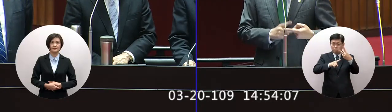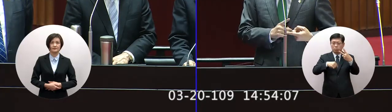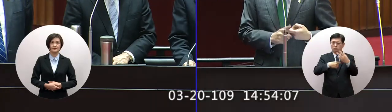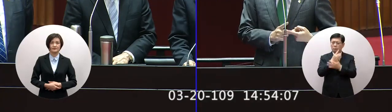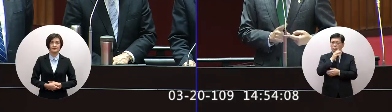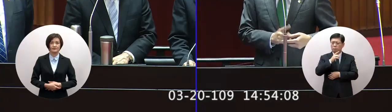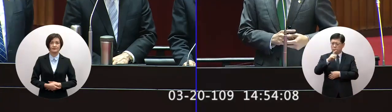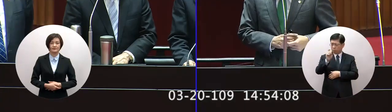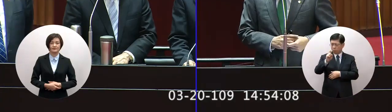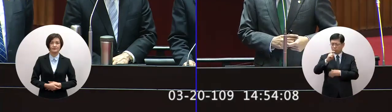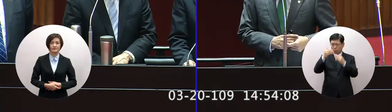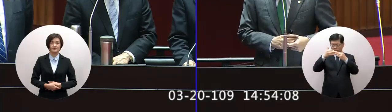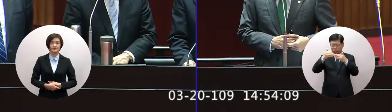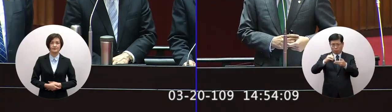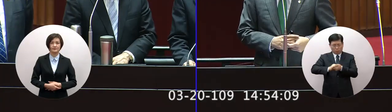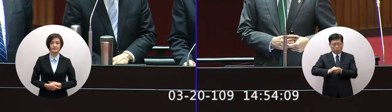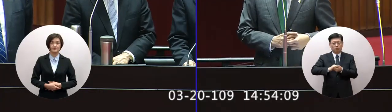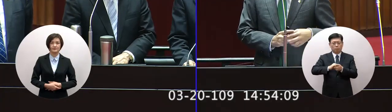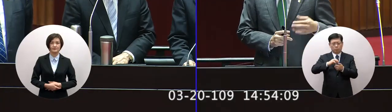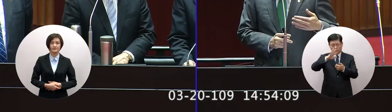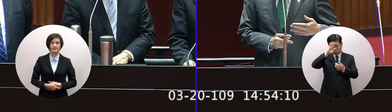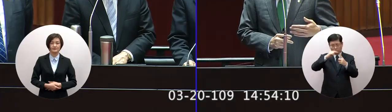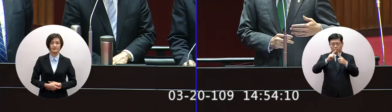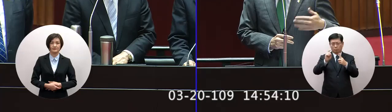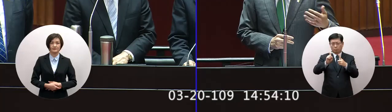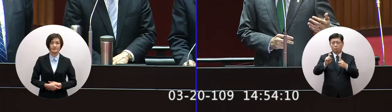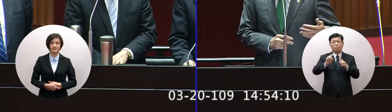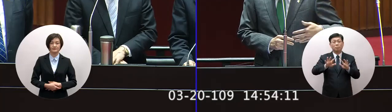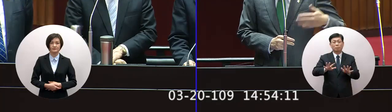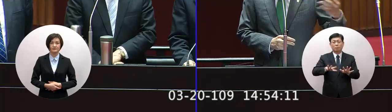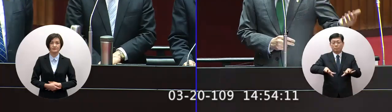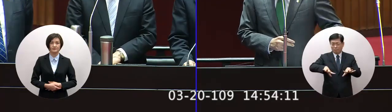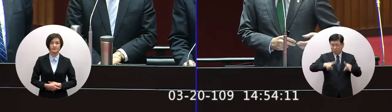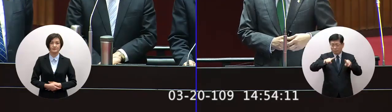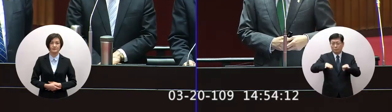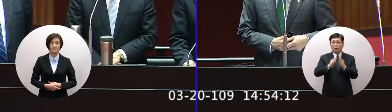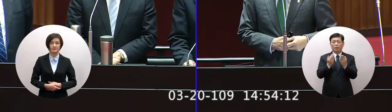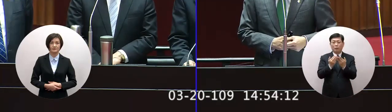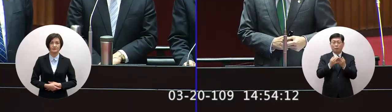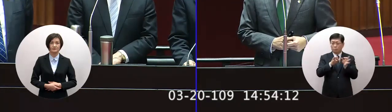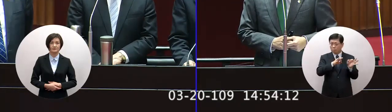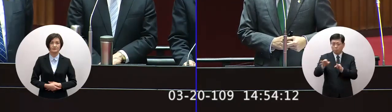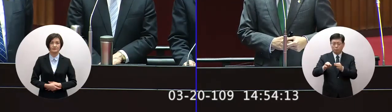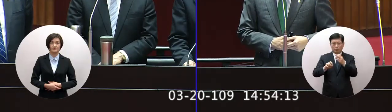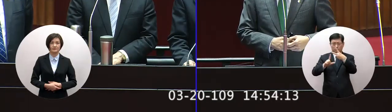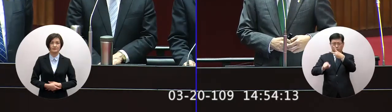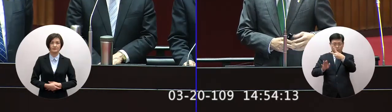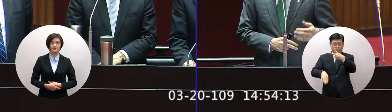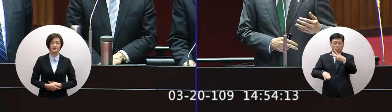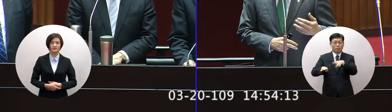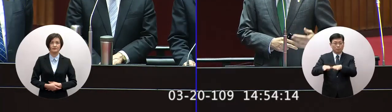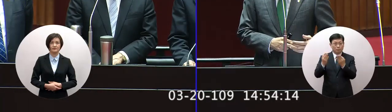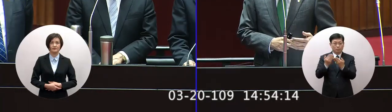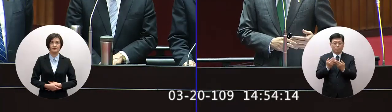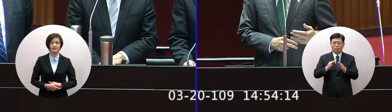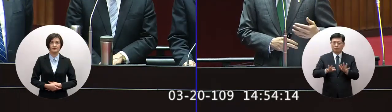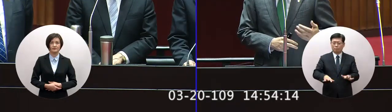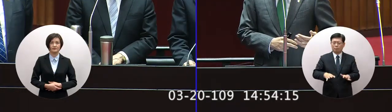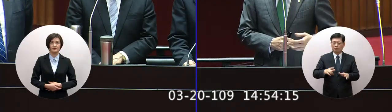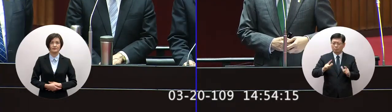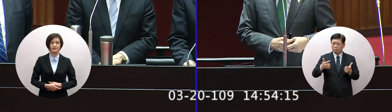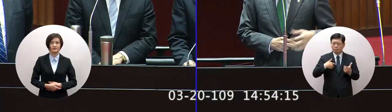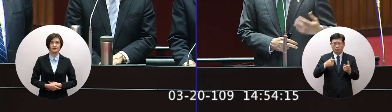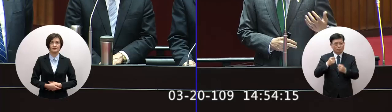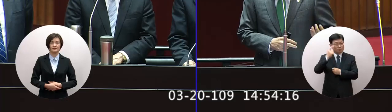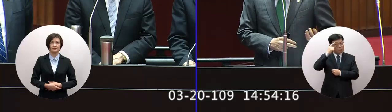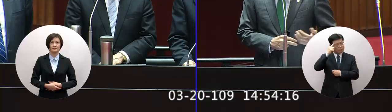候只有10个确诊案例。然后我们因为刚开学，所以延后到2月底才开学。然后这一次呢，目前这